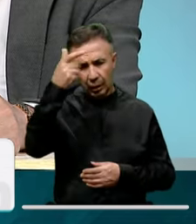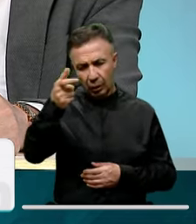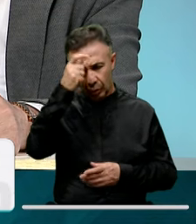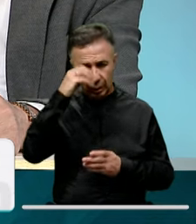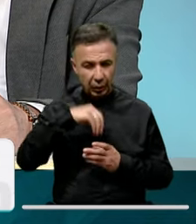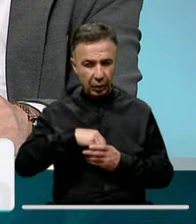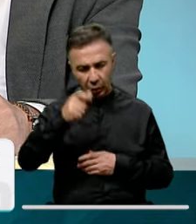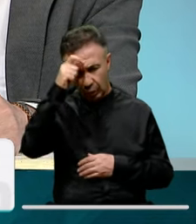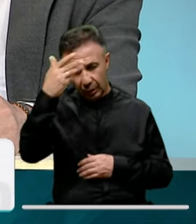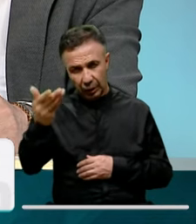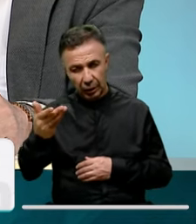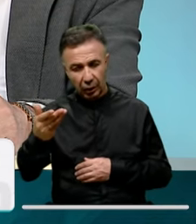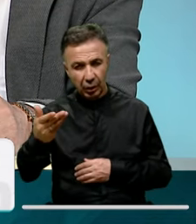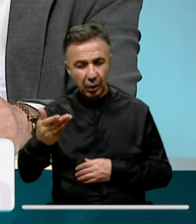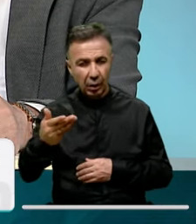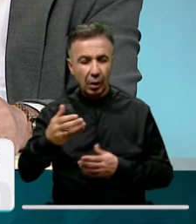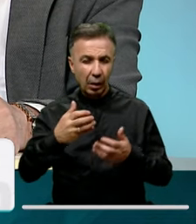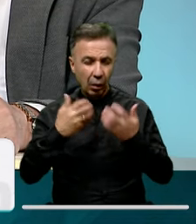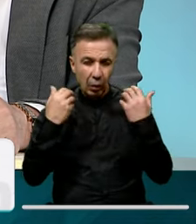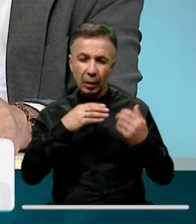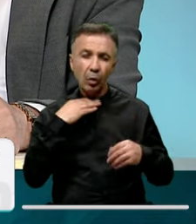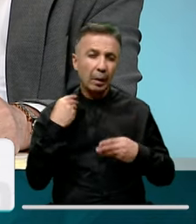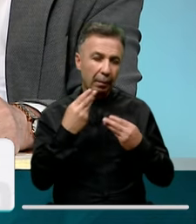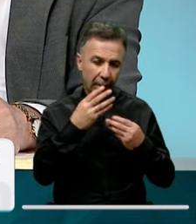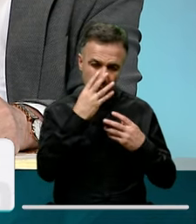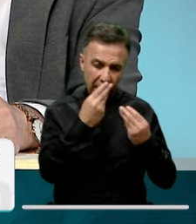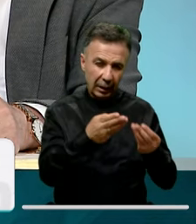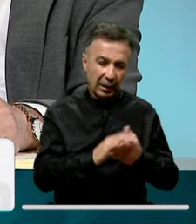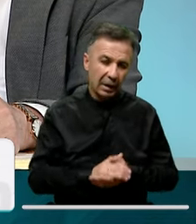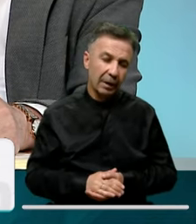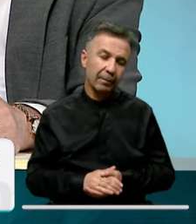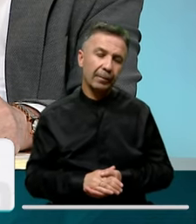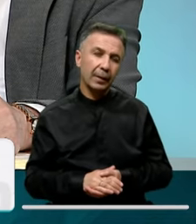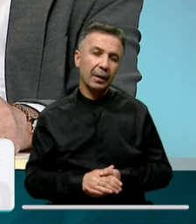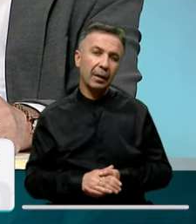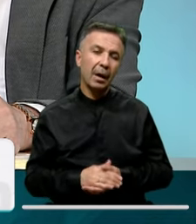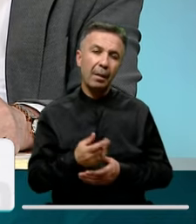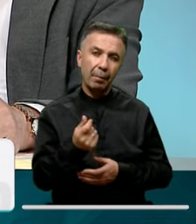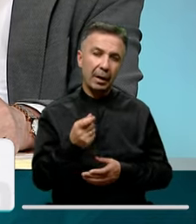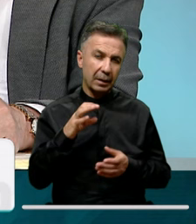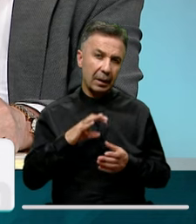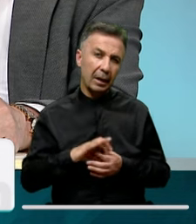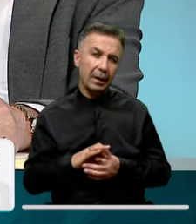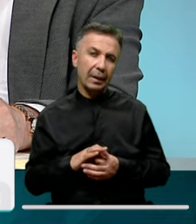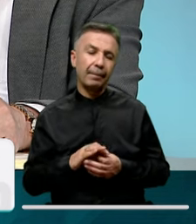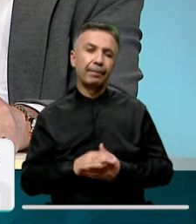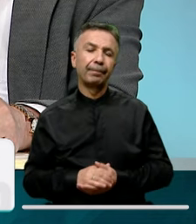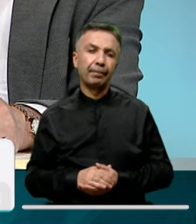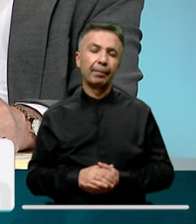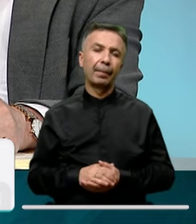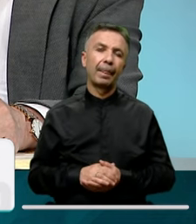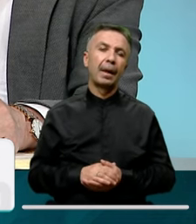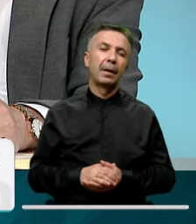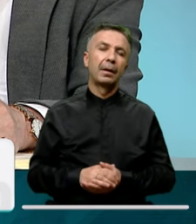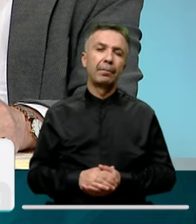dışı kurban bağışı dediğiniz zaman size yurt dışı kurban bağış bedeli ile ilgili